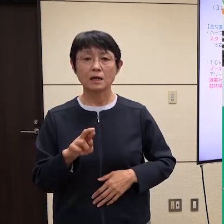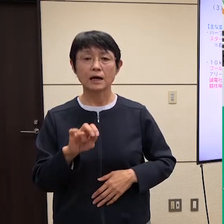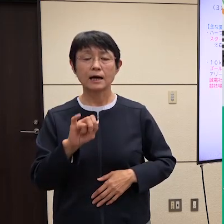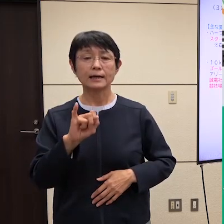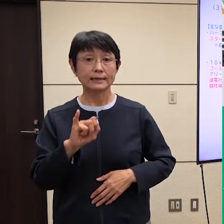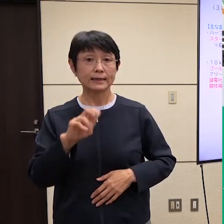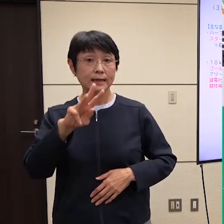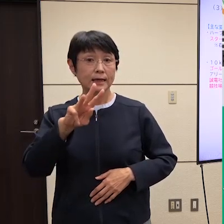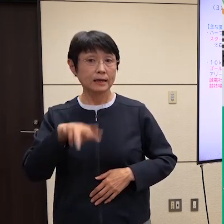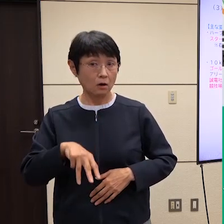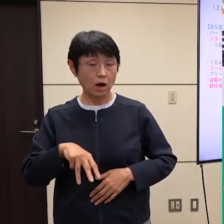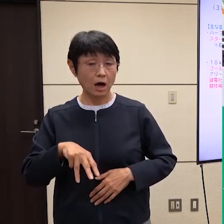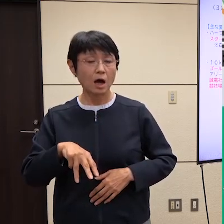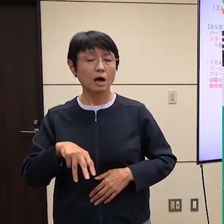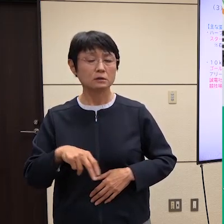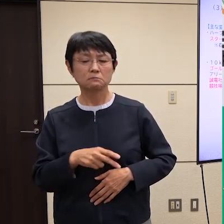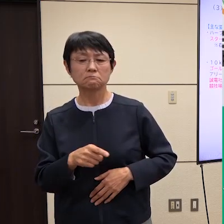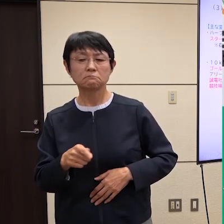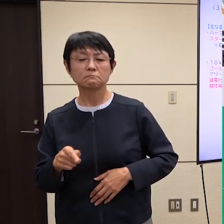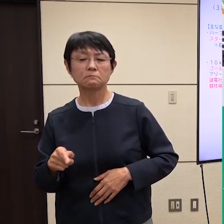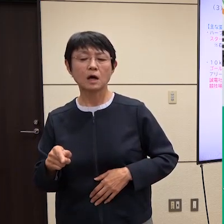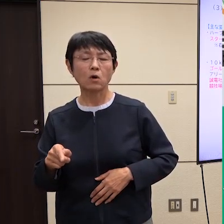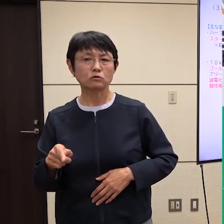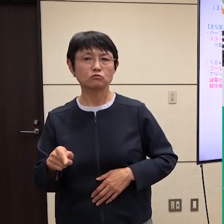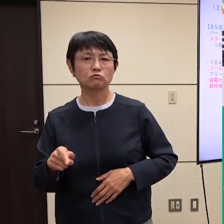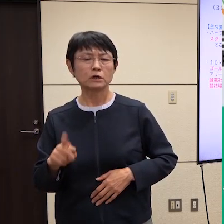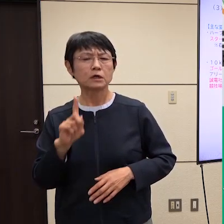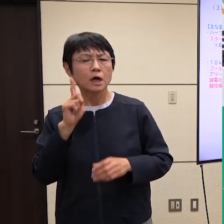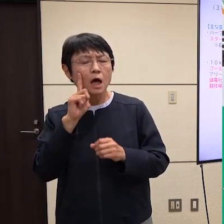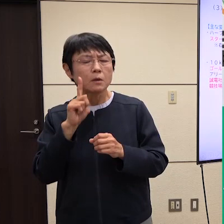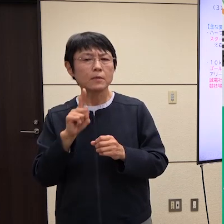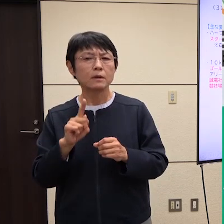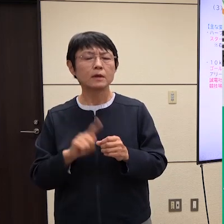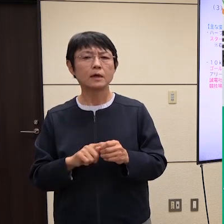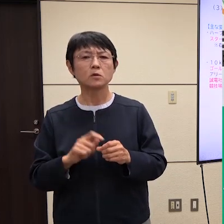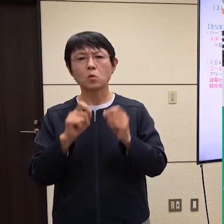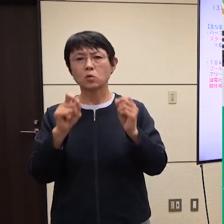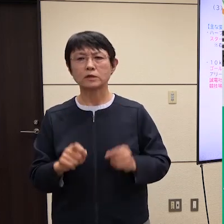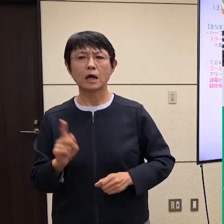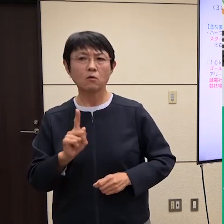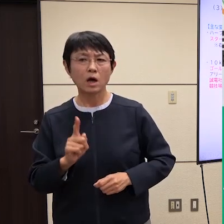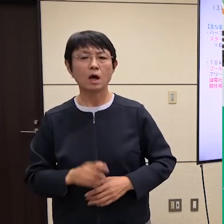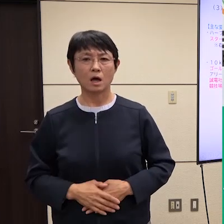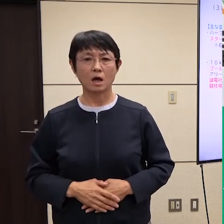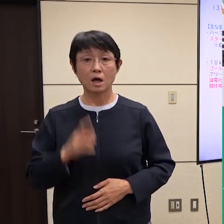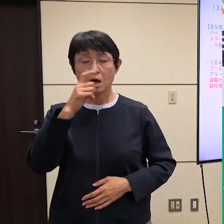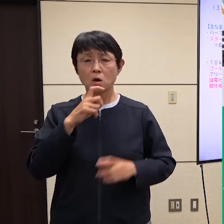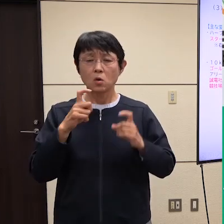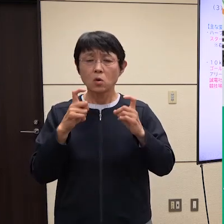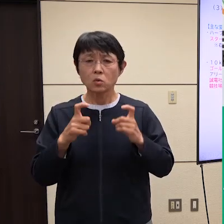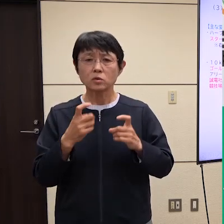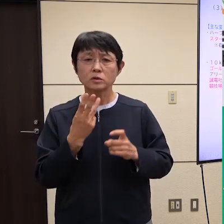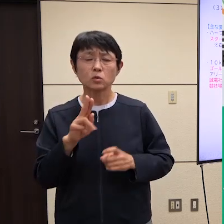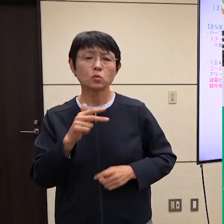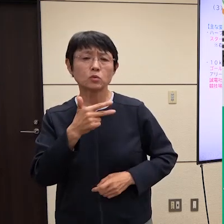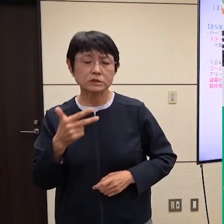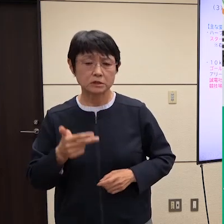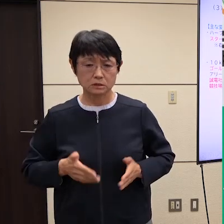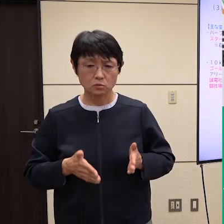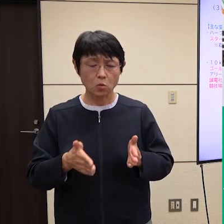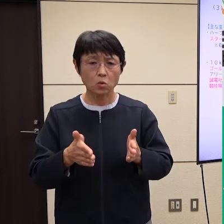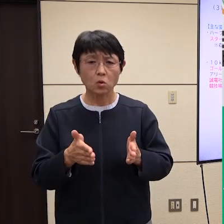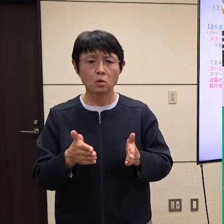るというコースにいたしました。それから1回目の問題点として、小杉湯治ストリートを通ったんですけれ